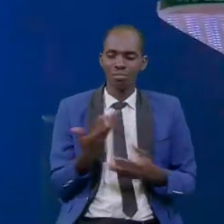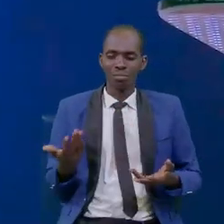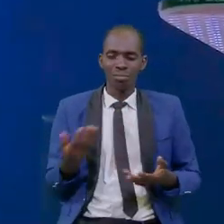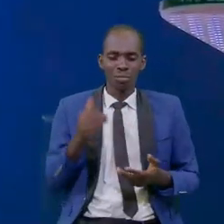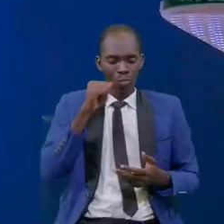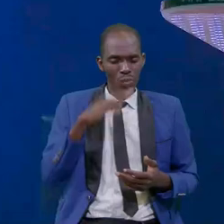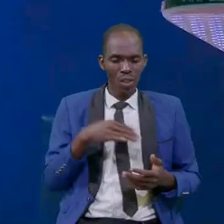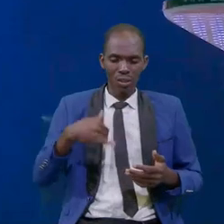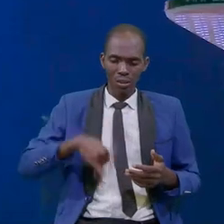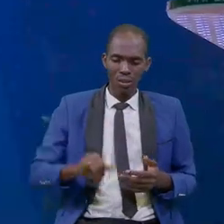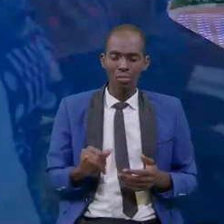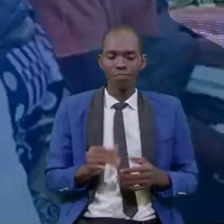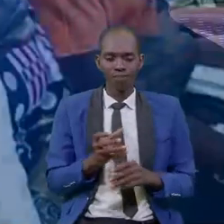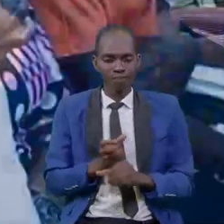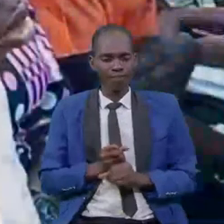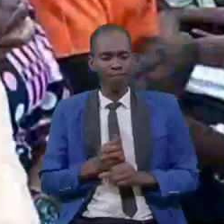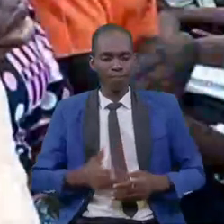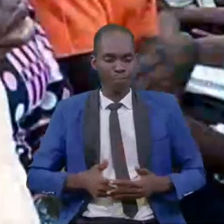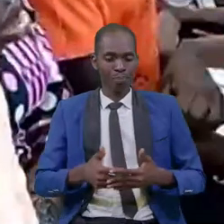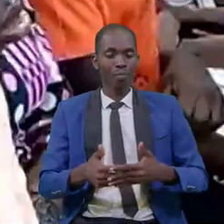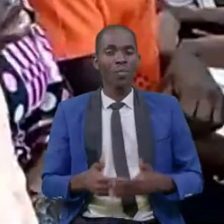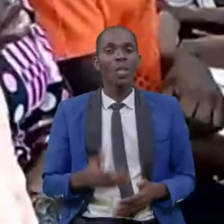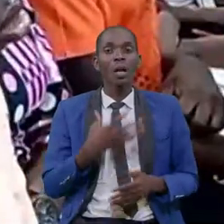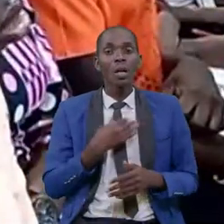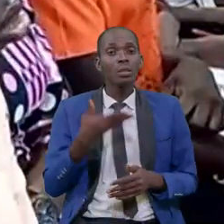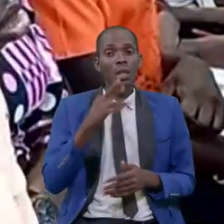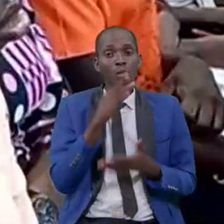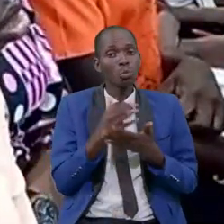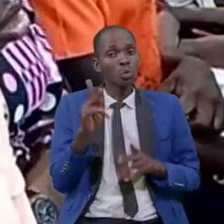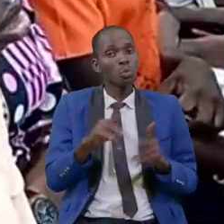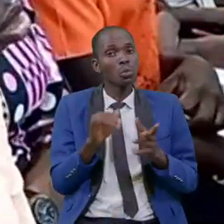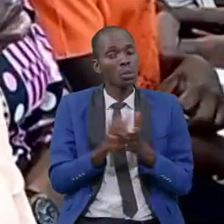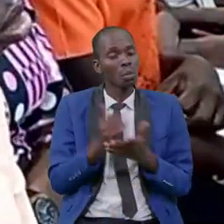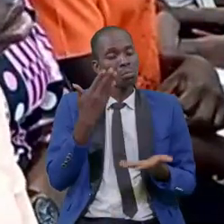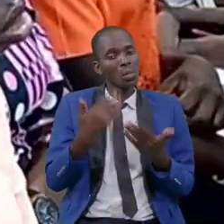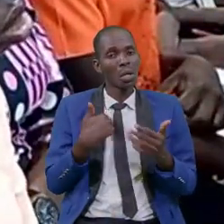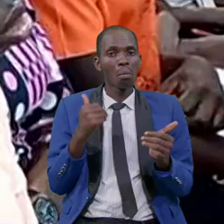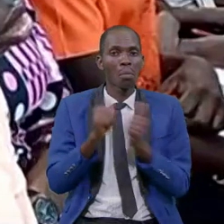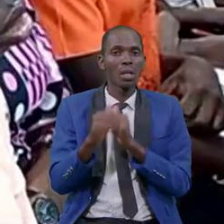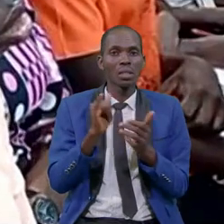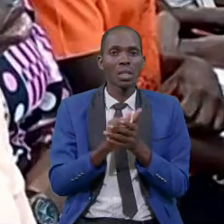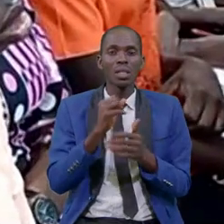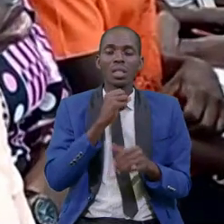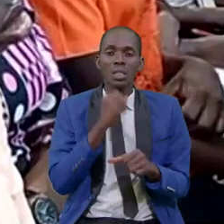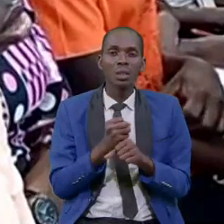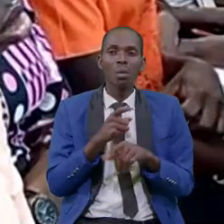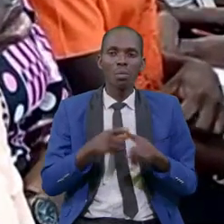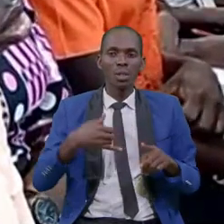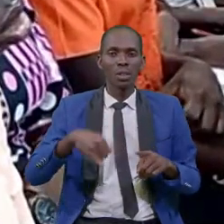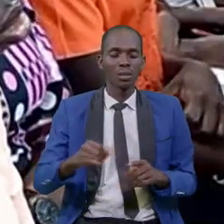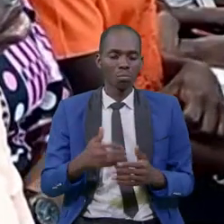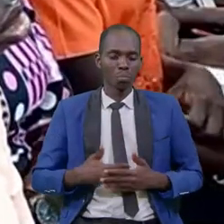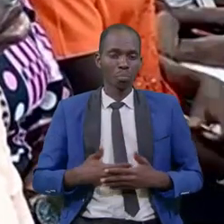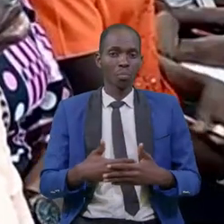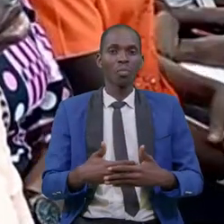qui ont dépassé l'âge. Mais ces gens-ci font le mal. Dans le cas de David, Bathsheba